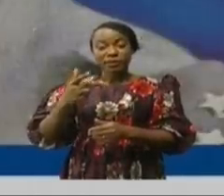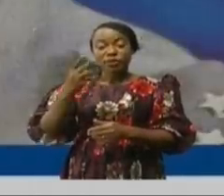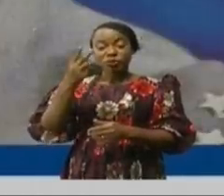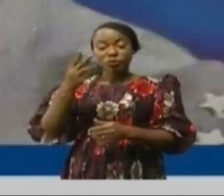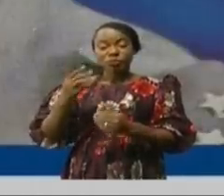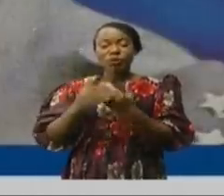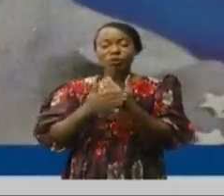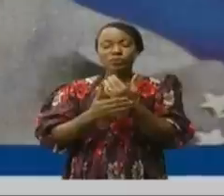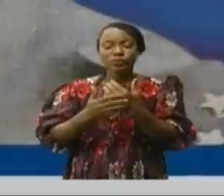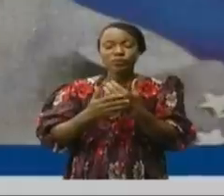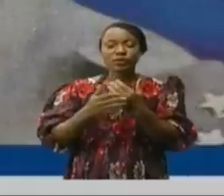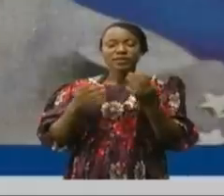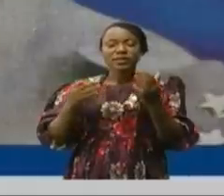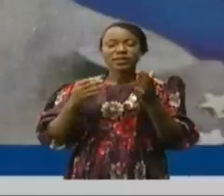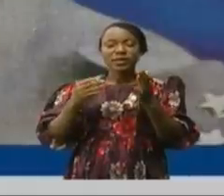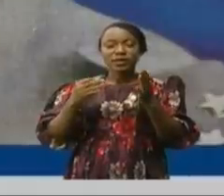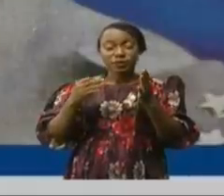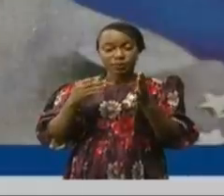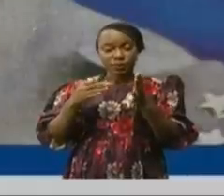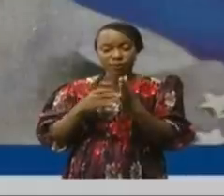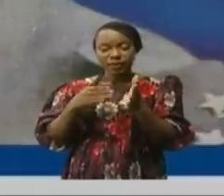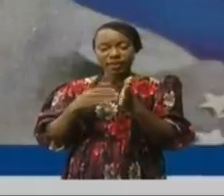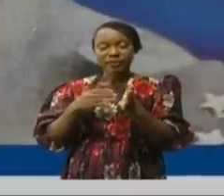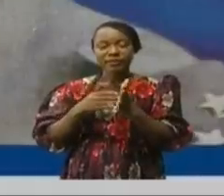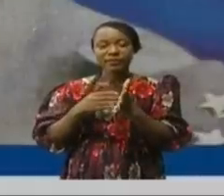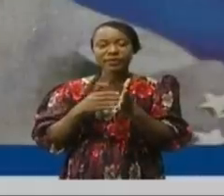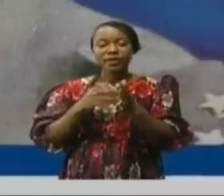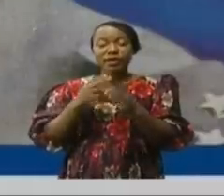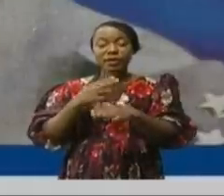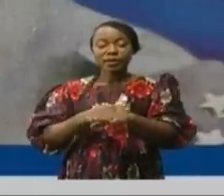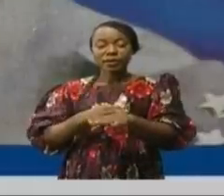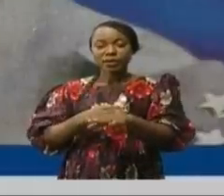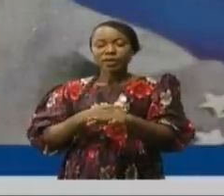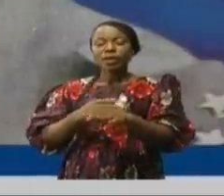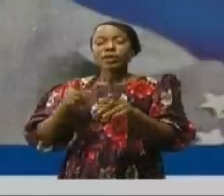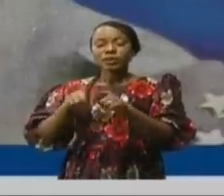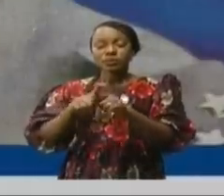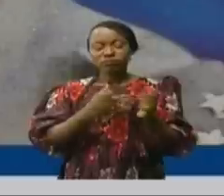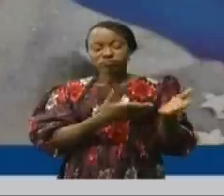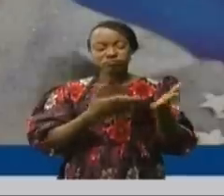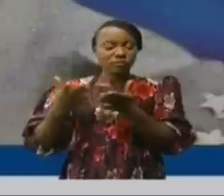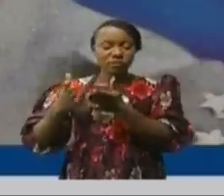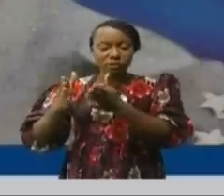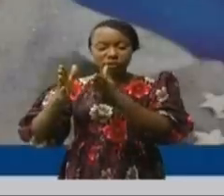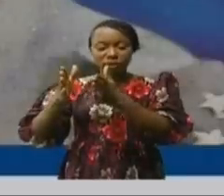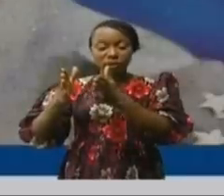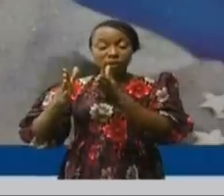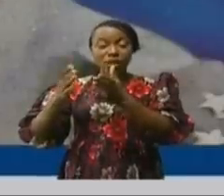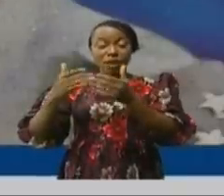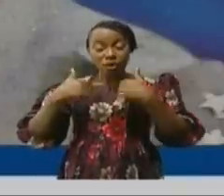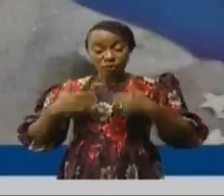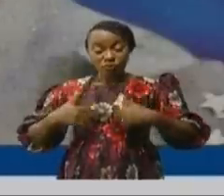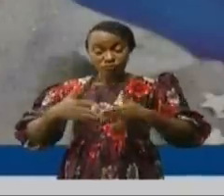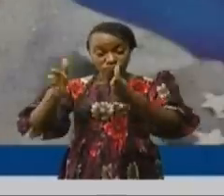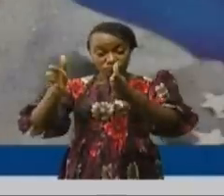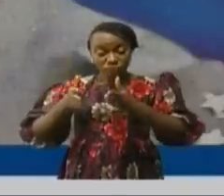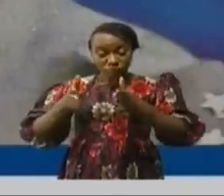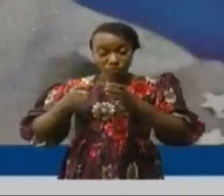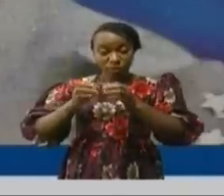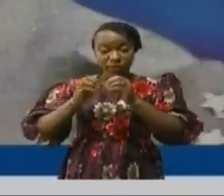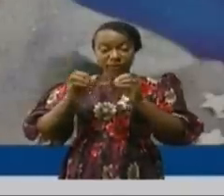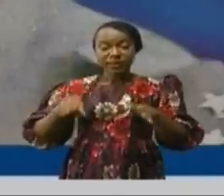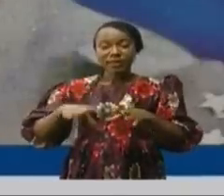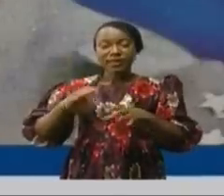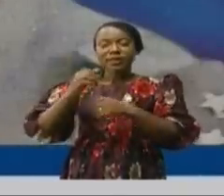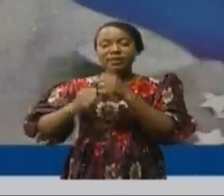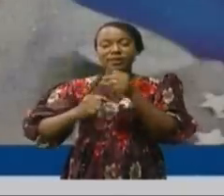à 9h11, levée du corps de la morgue du cinquantenaire. 10h11, culte d'action de grâce